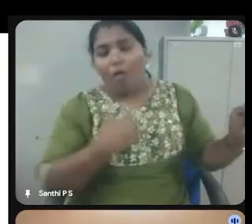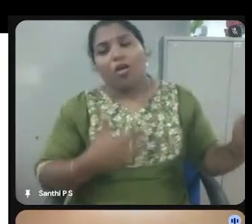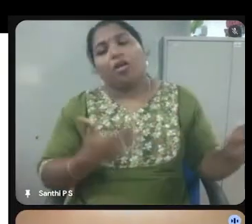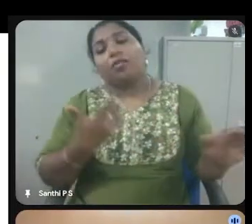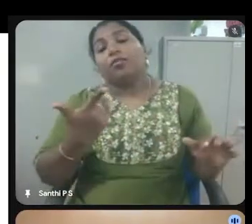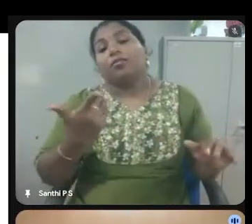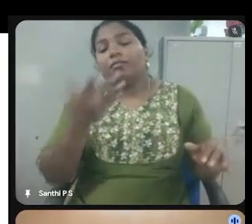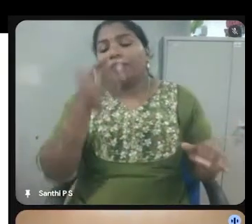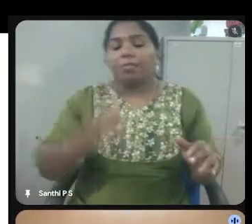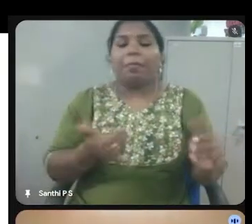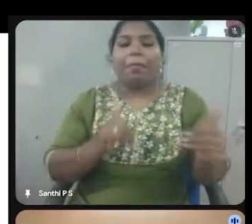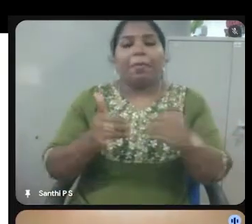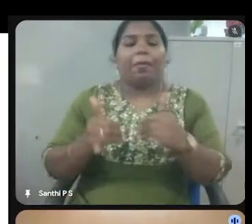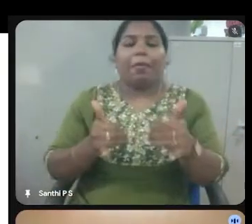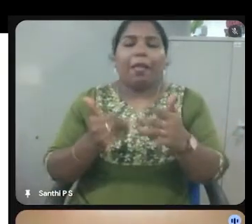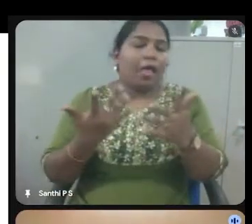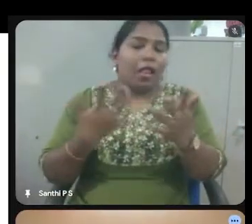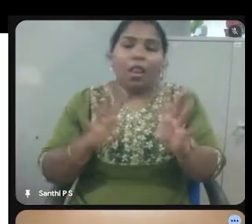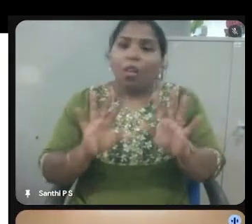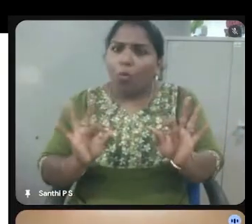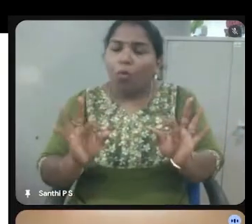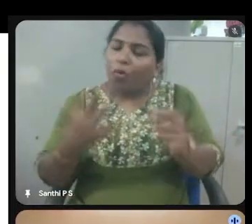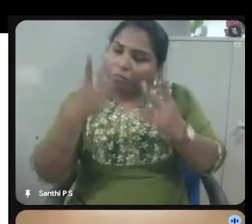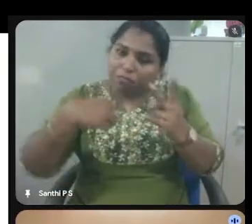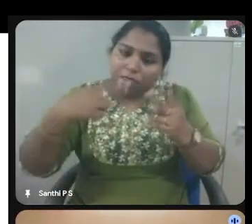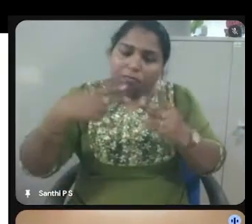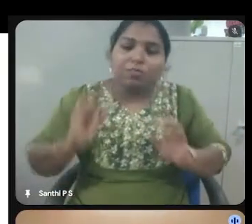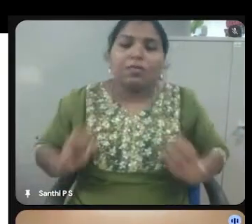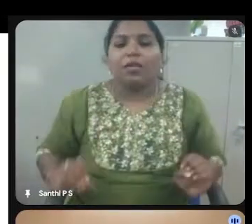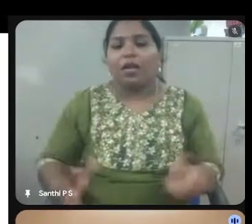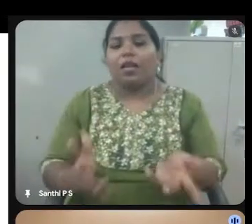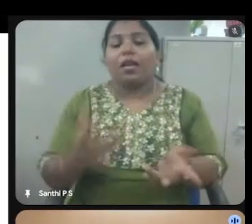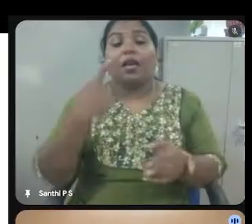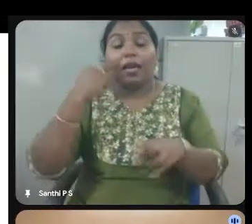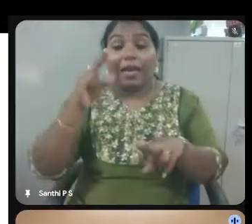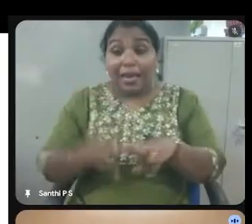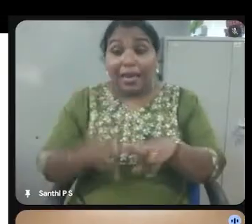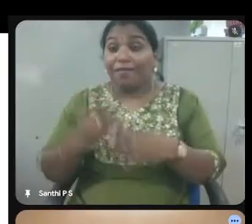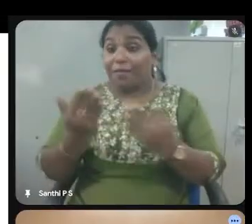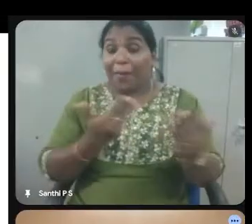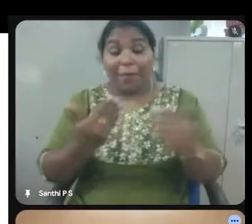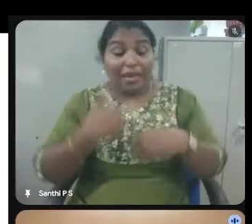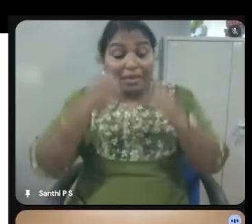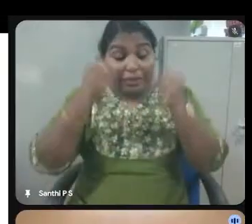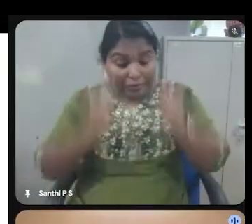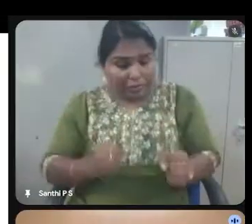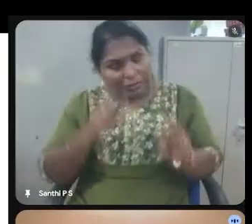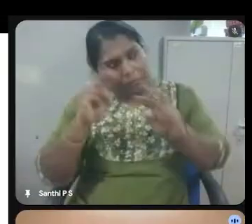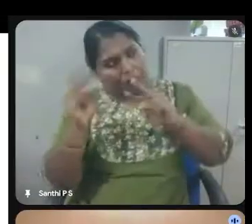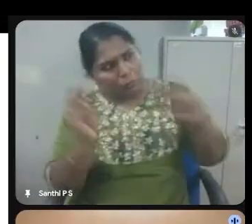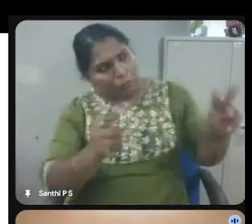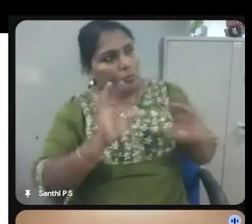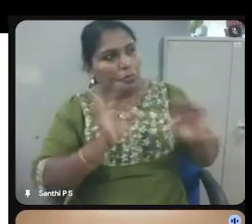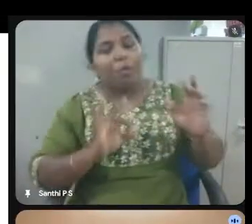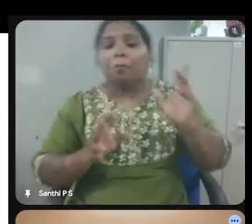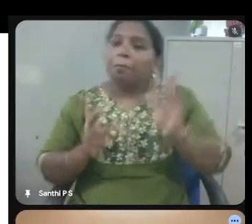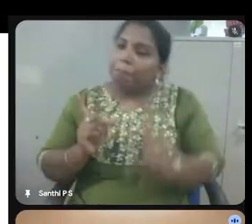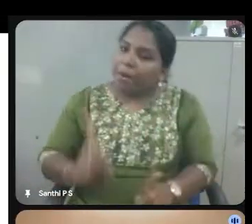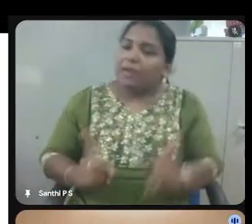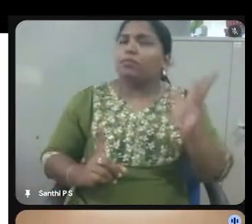കുട്ടിക്ക് എന്തിനാണ് ടി വി അവിടെ ഓൺ ചെയ്ത് വെക്കേണ്ട ആവശ്യം ഇല്ല. അപ്പം അവൻ ഇരുന്ന് കാണുന്നില്ല എന്നുണ്ടെങ്കിലും അവൻ ശ്രദ്ധയും ആ സ്ക്രീനിൽ